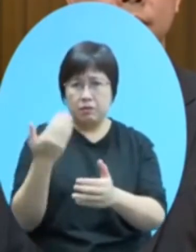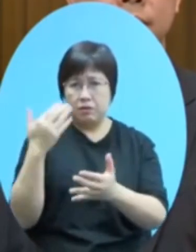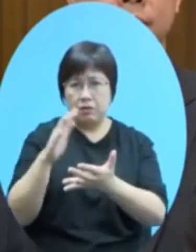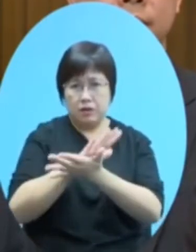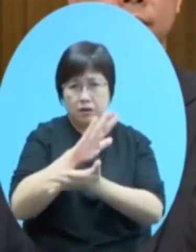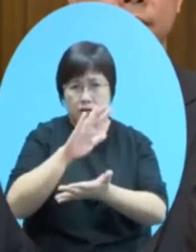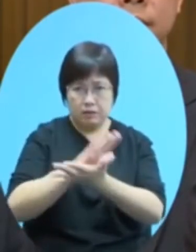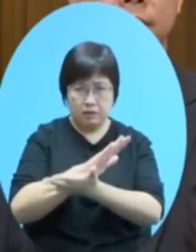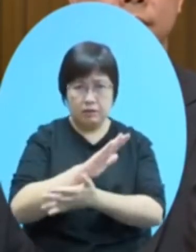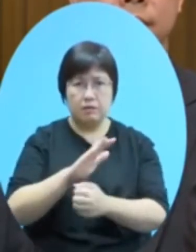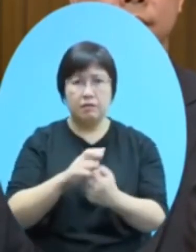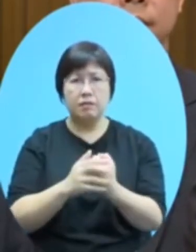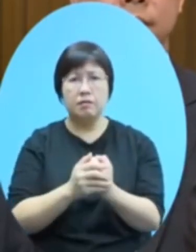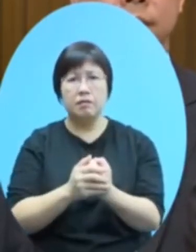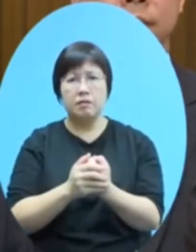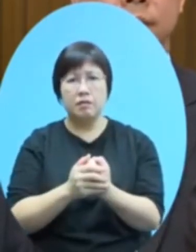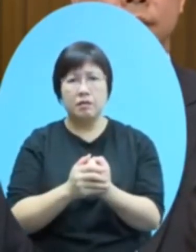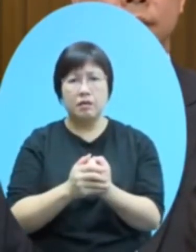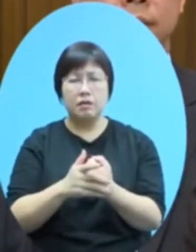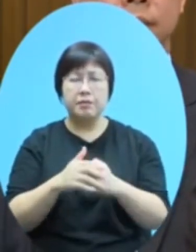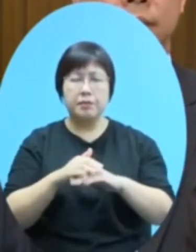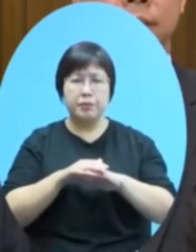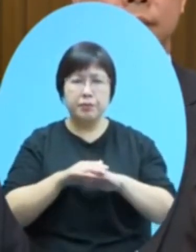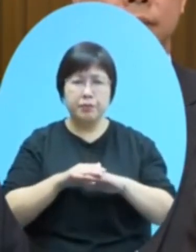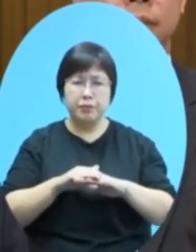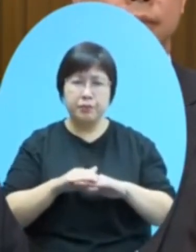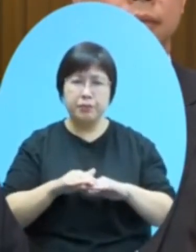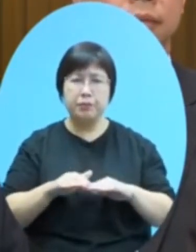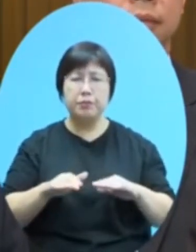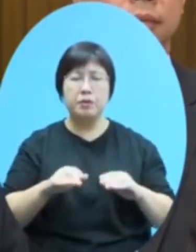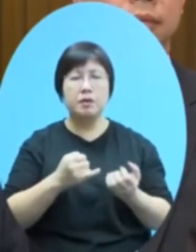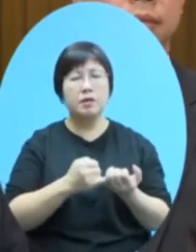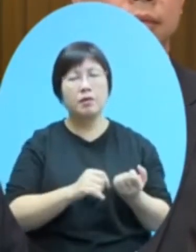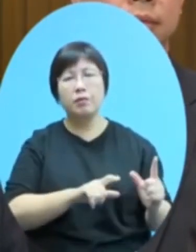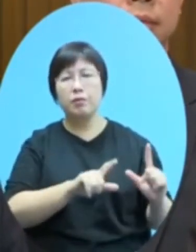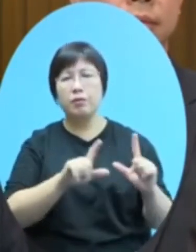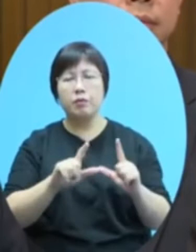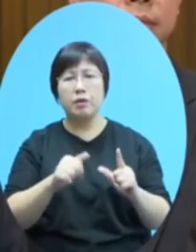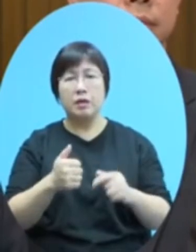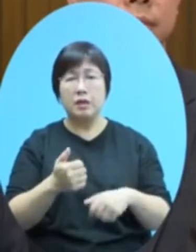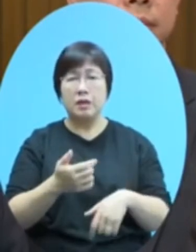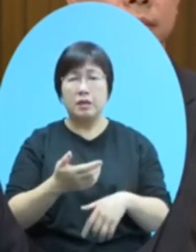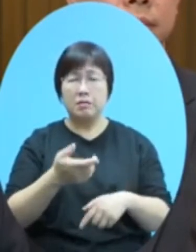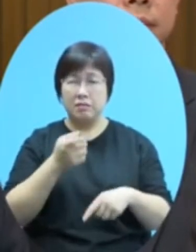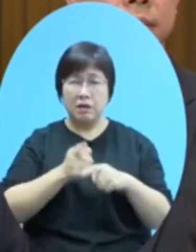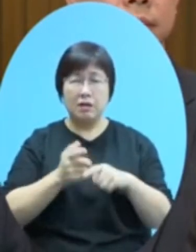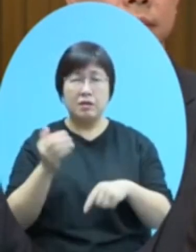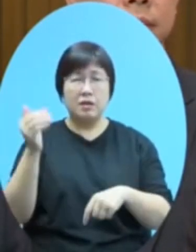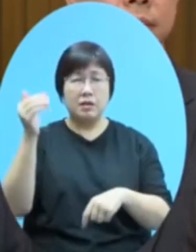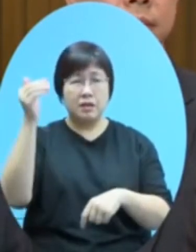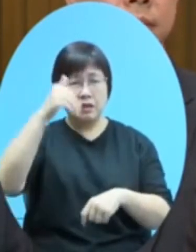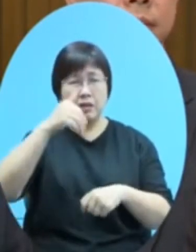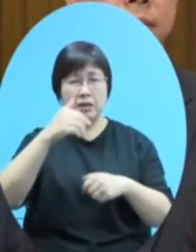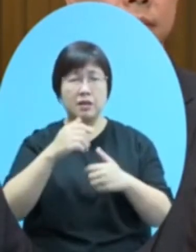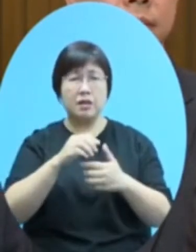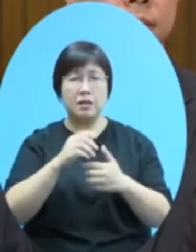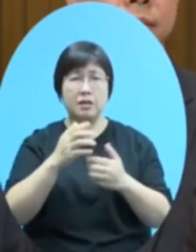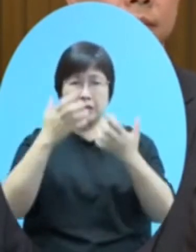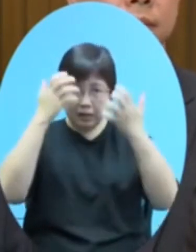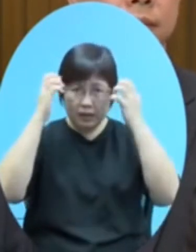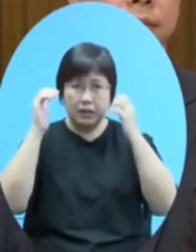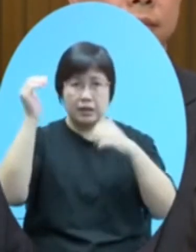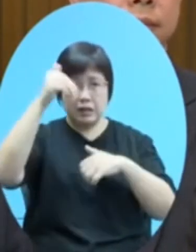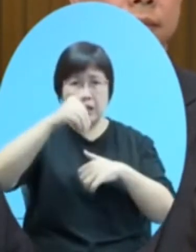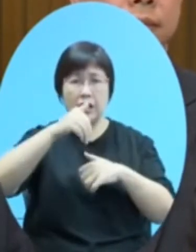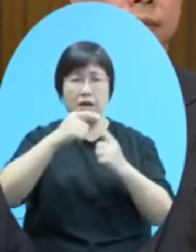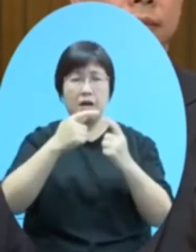年嘅比較安穩嘅生活，係好多代獅子山下香港人努力